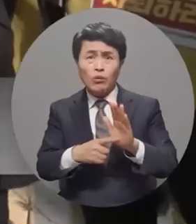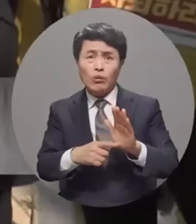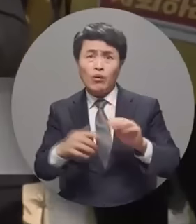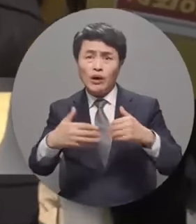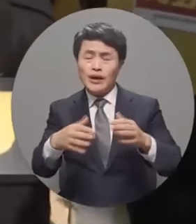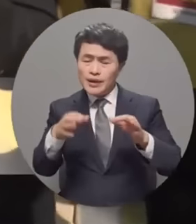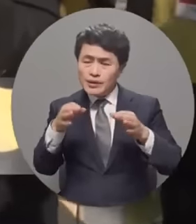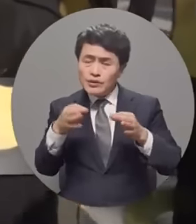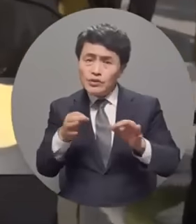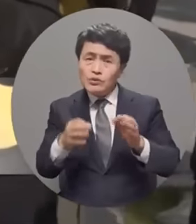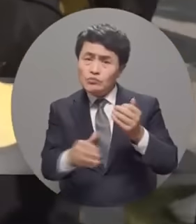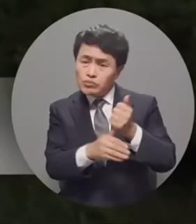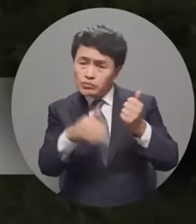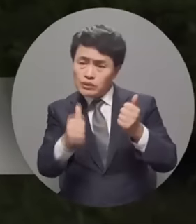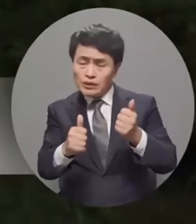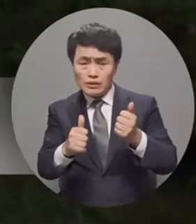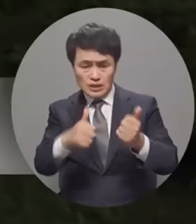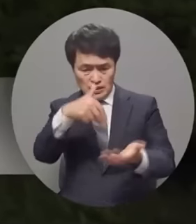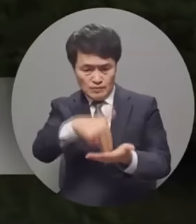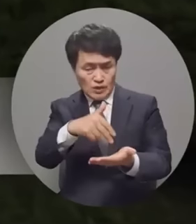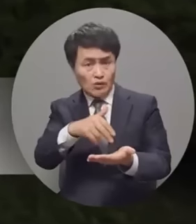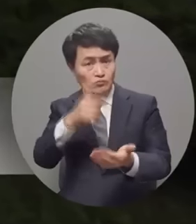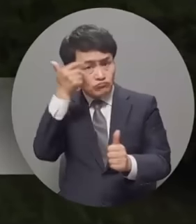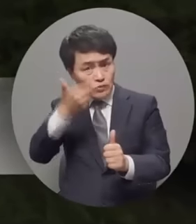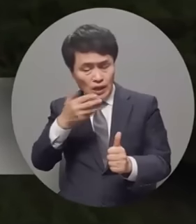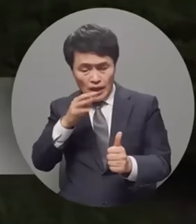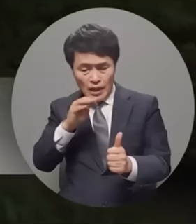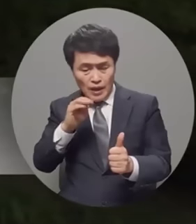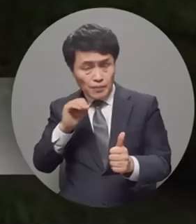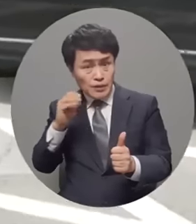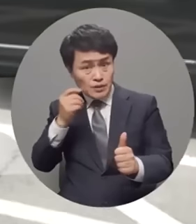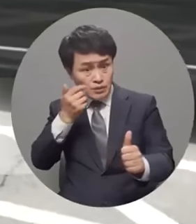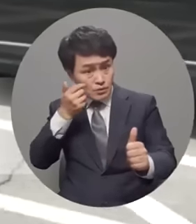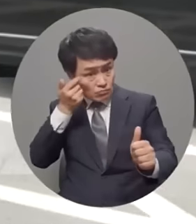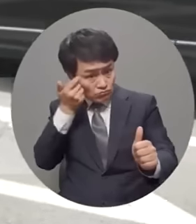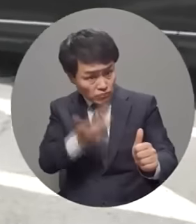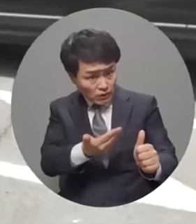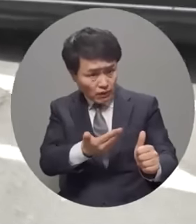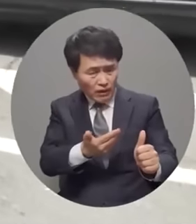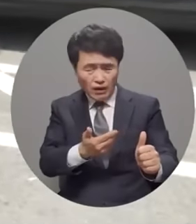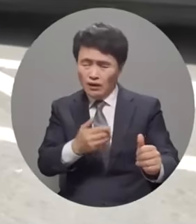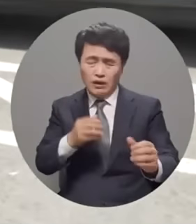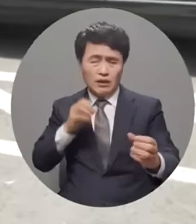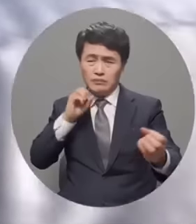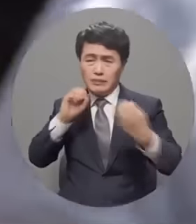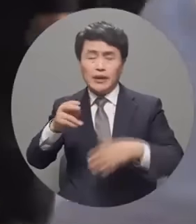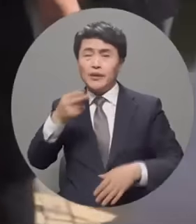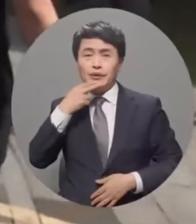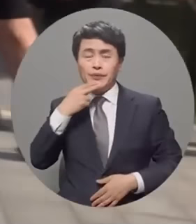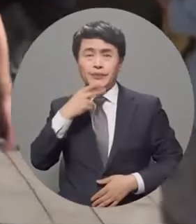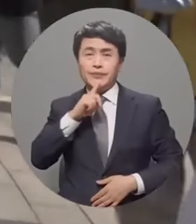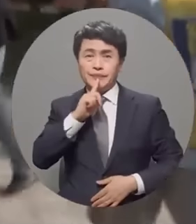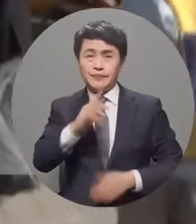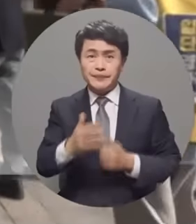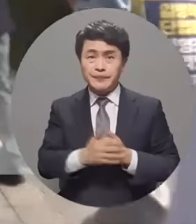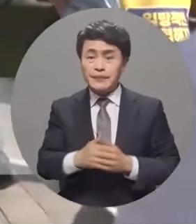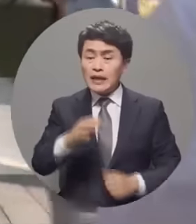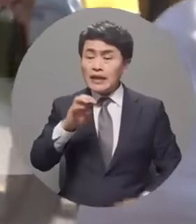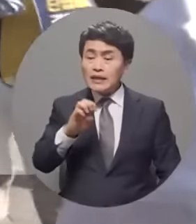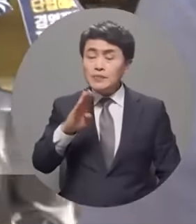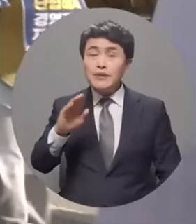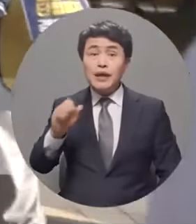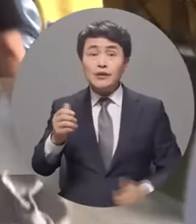부사장은 입장을 묻는 MBC 취재진과의 통화에서 드릴 말씀이 없다거나 답변을 거부했습니다. EBS 노조는 연휴 뒤인